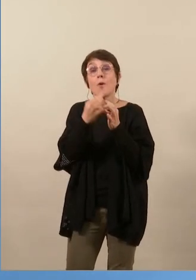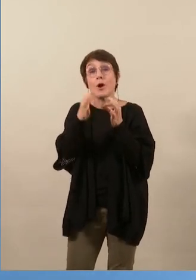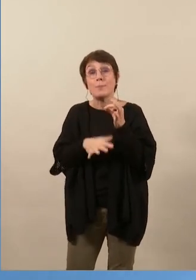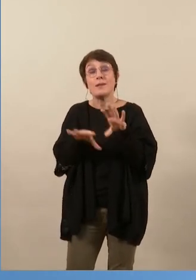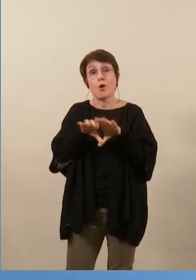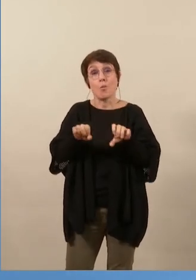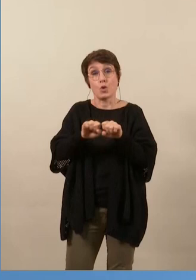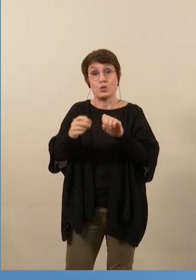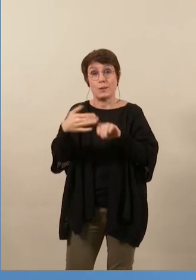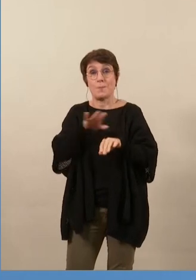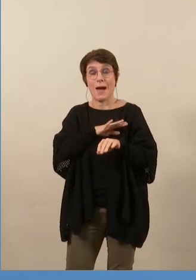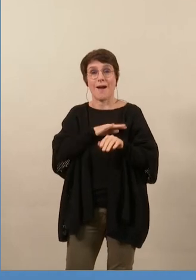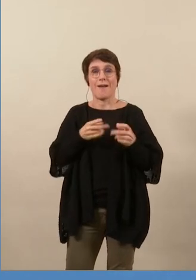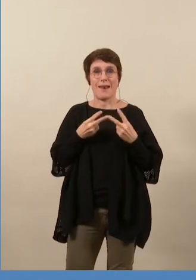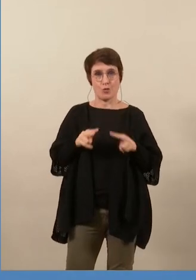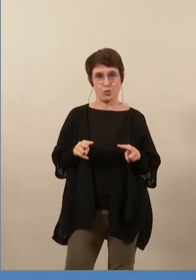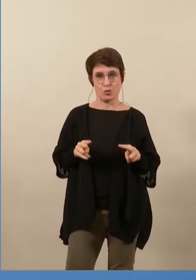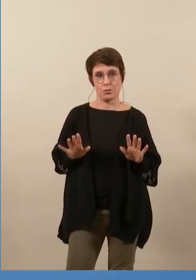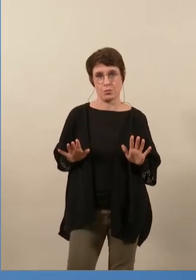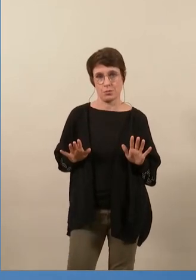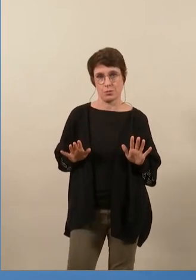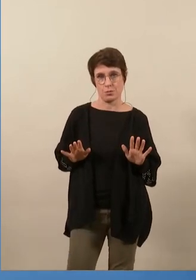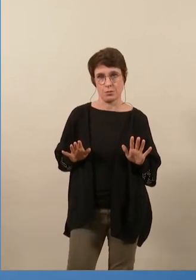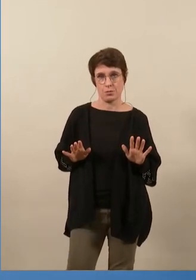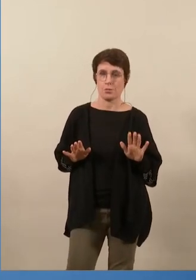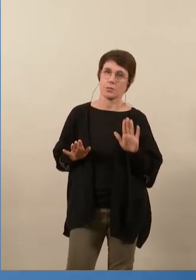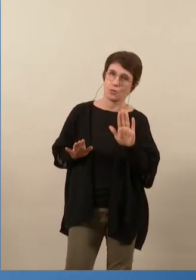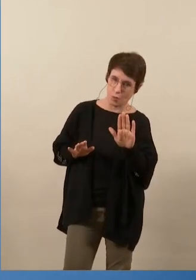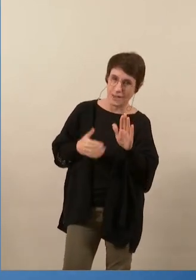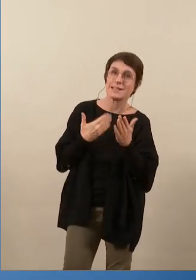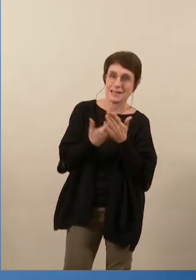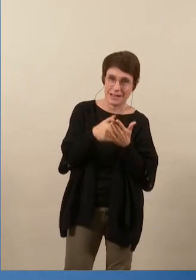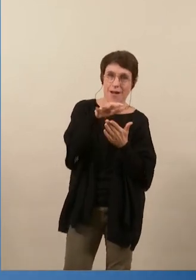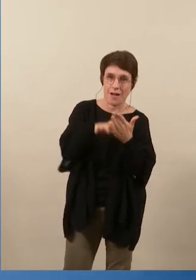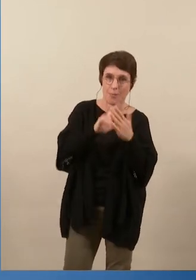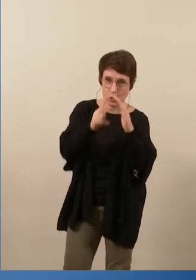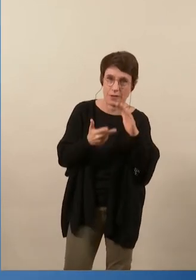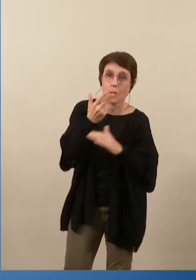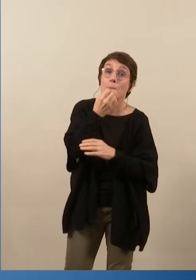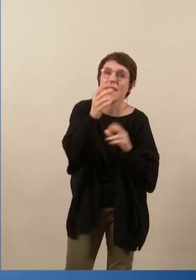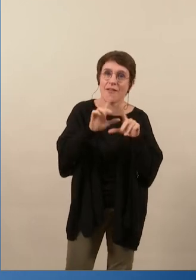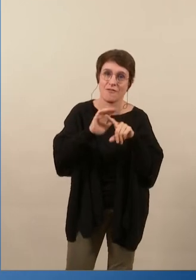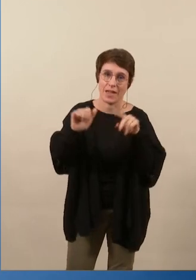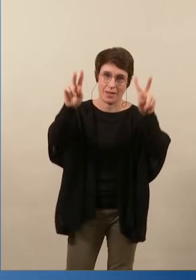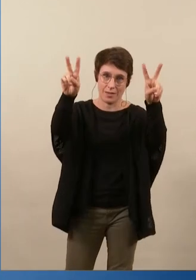commune voilà juste je voulais quand même recaler ce qu'est un rapport développement durable bien